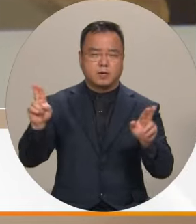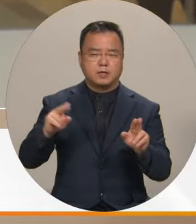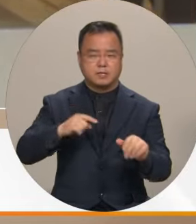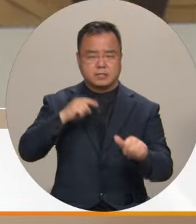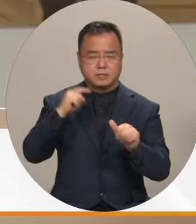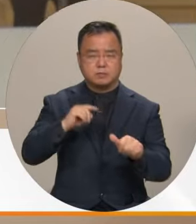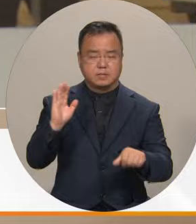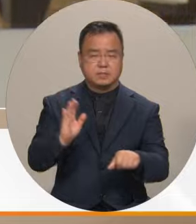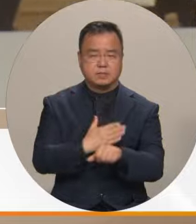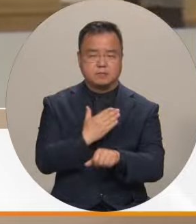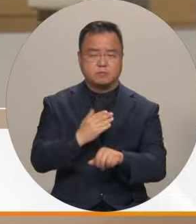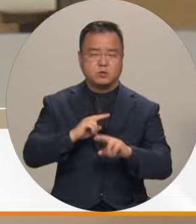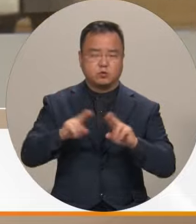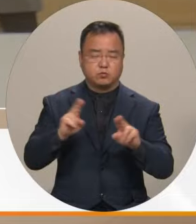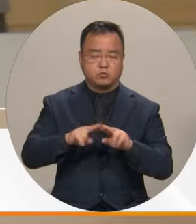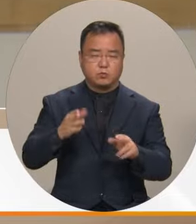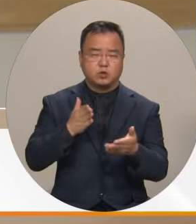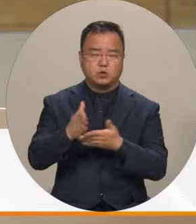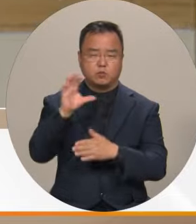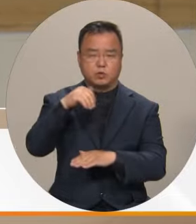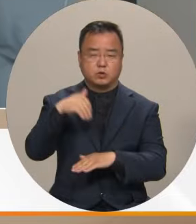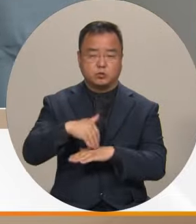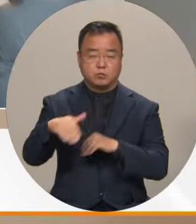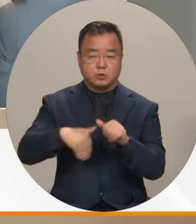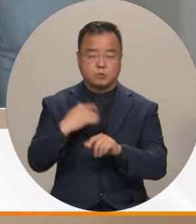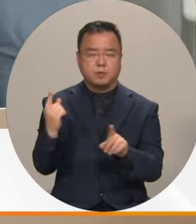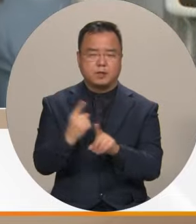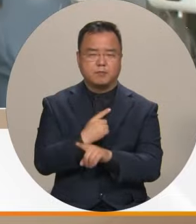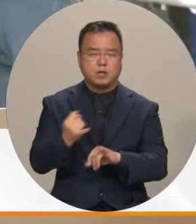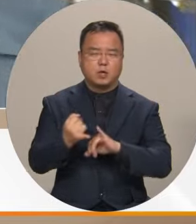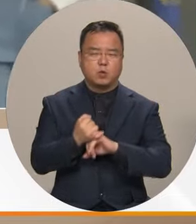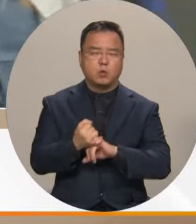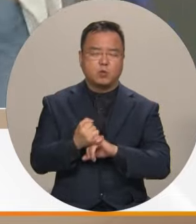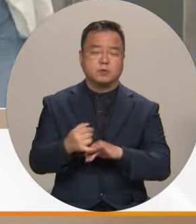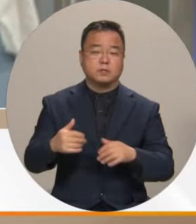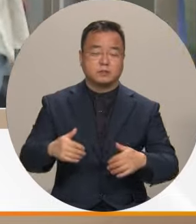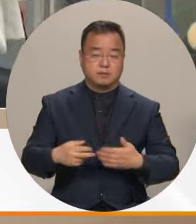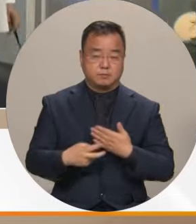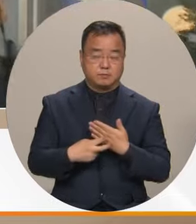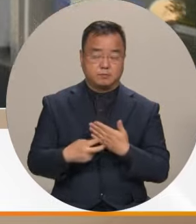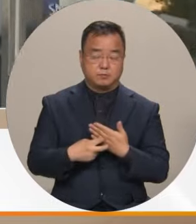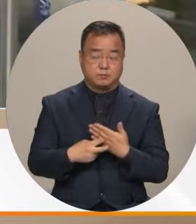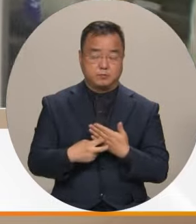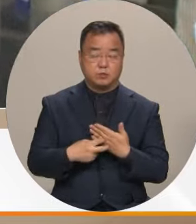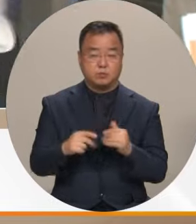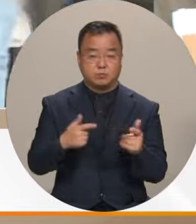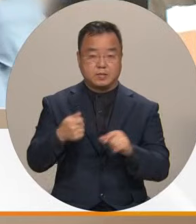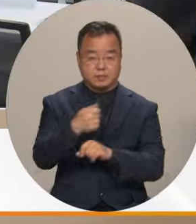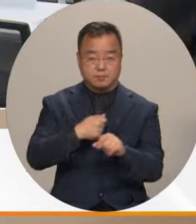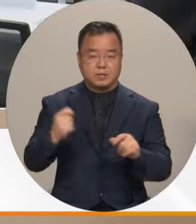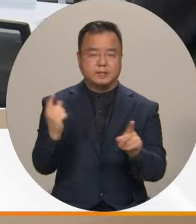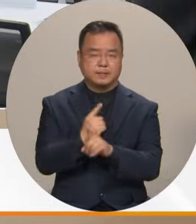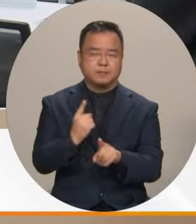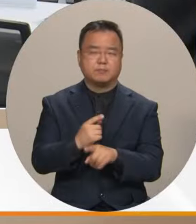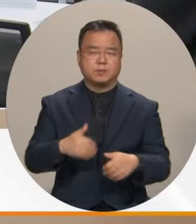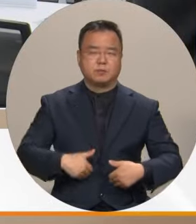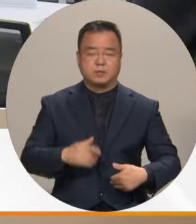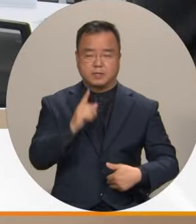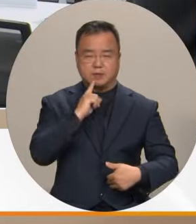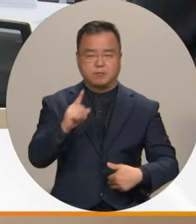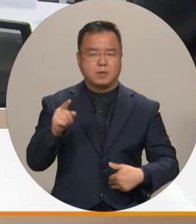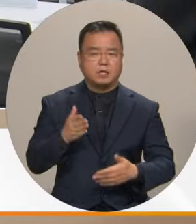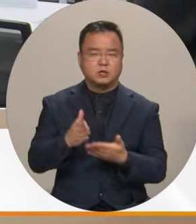철회 전공이 수련 환경 개선 필스 의료 패키지 백지화 등도 내세우고 있습니다이 전공의들은 석달 이상 수련을 받지